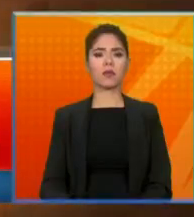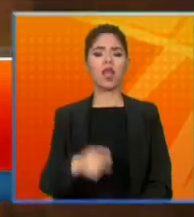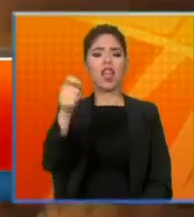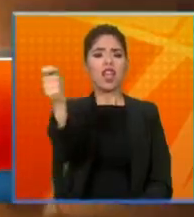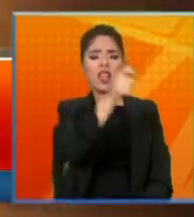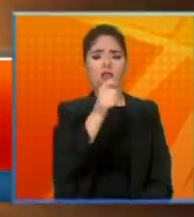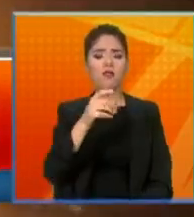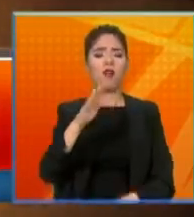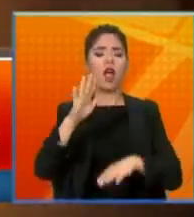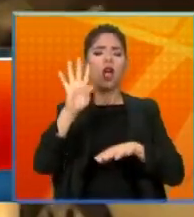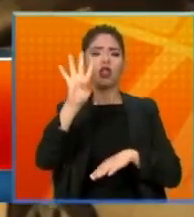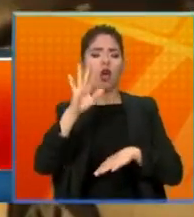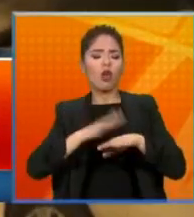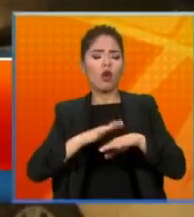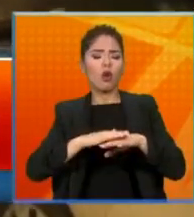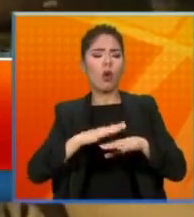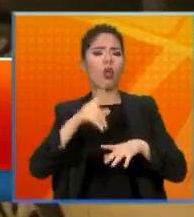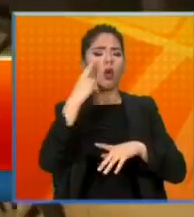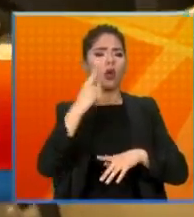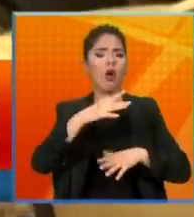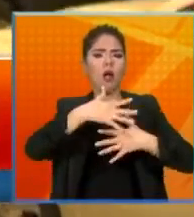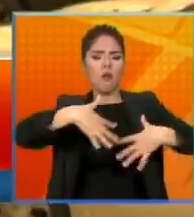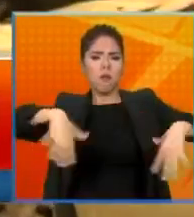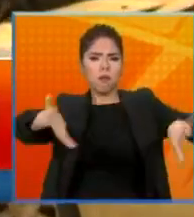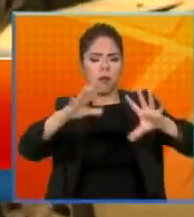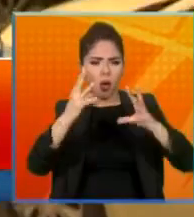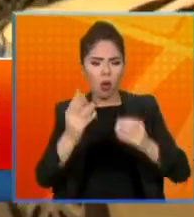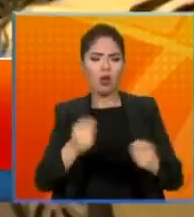İtfaiye 4 koldan işe koyuldu.